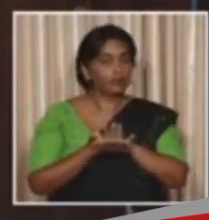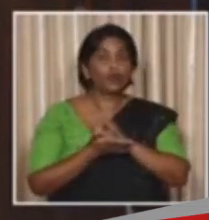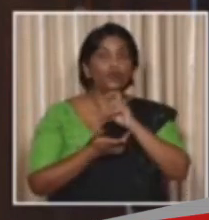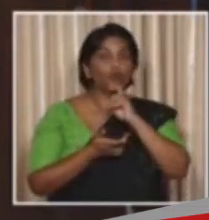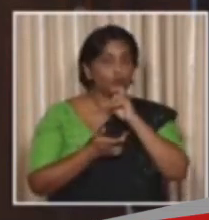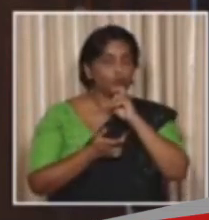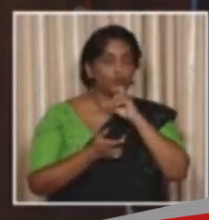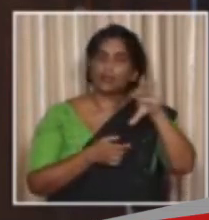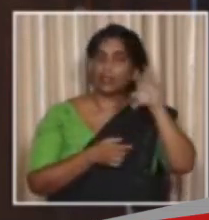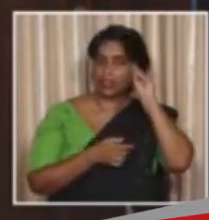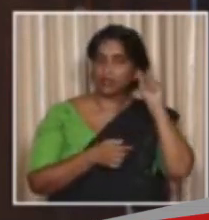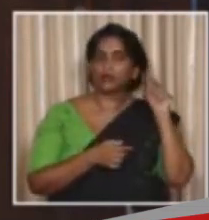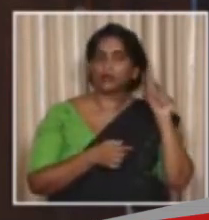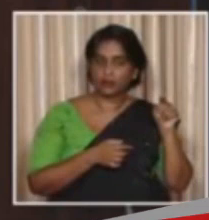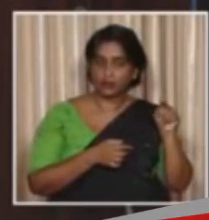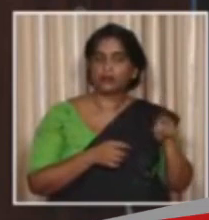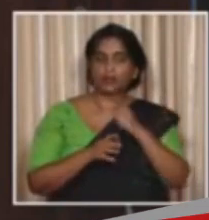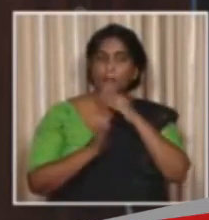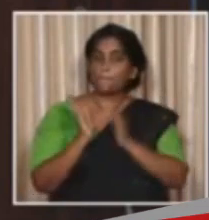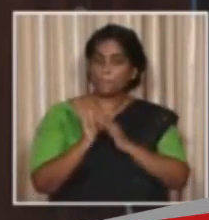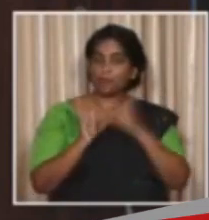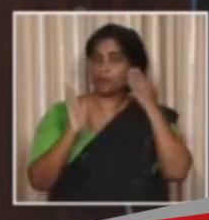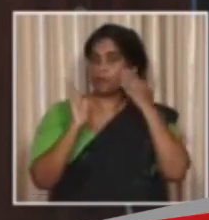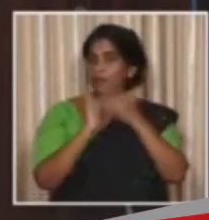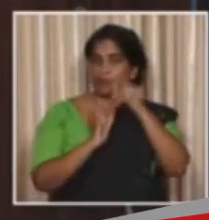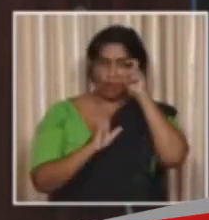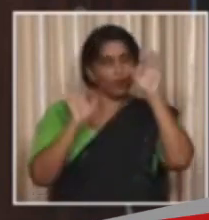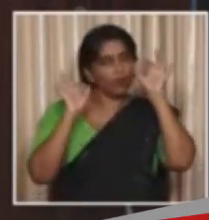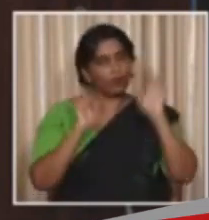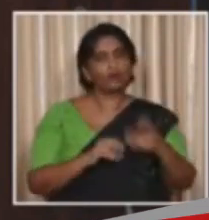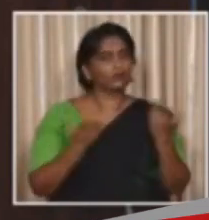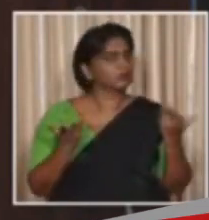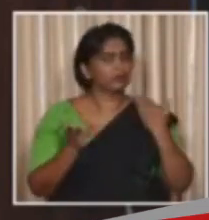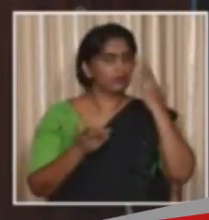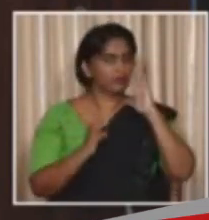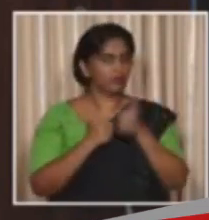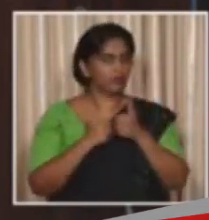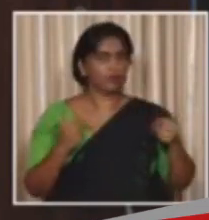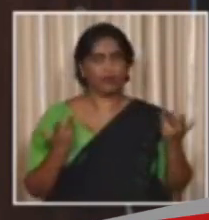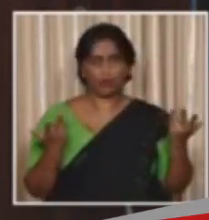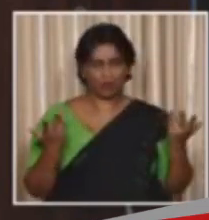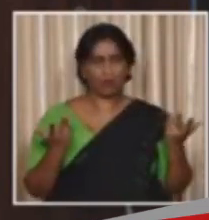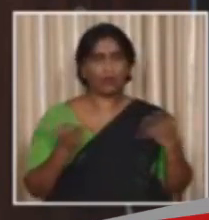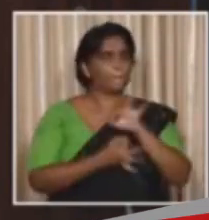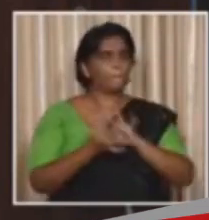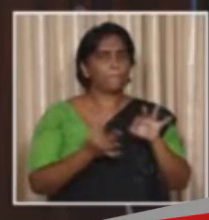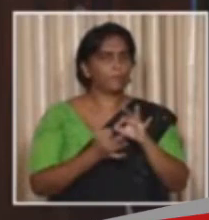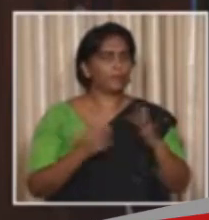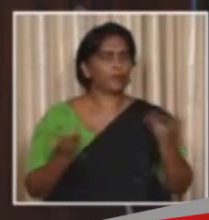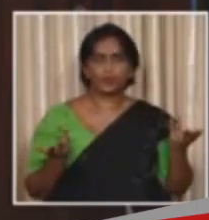පෑදිලිම උසාවිය තේරුම් ගන්නවා මේ සමාජිකයෝ ගැන බලන්නේ නැතුව මොන ස්වාධීනද